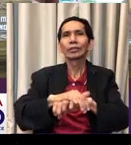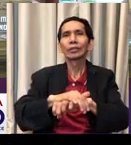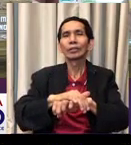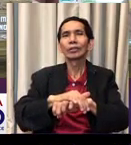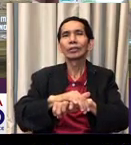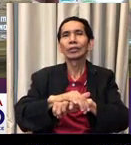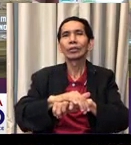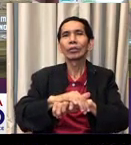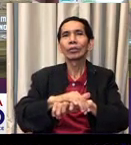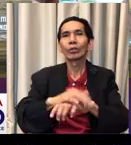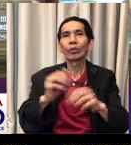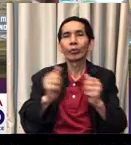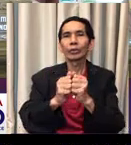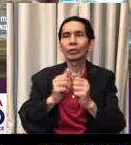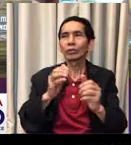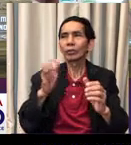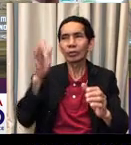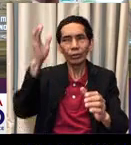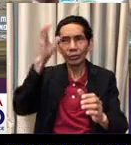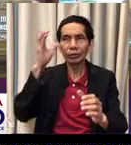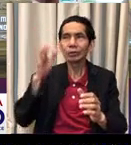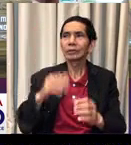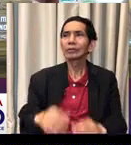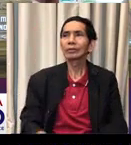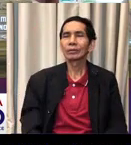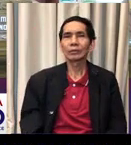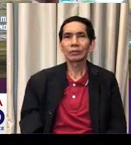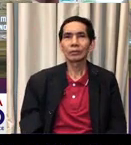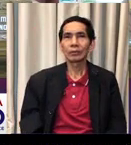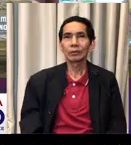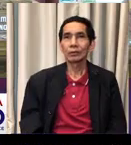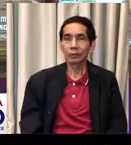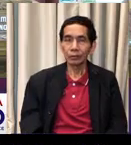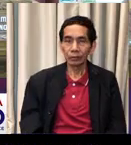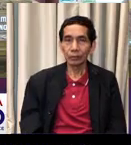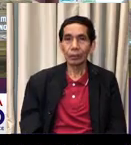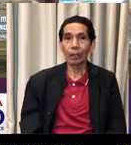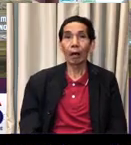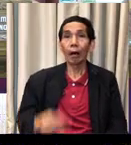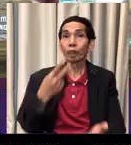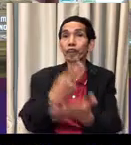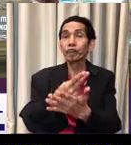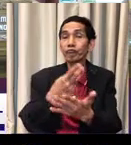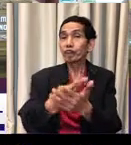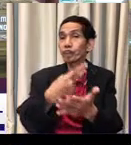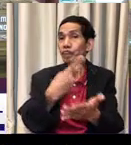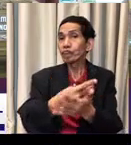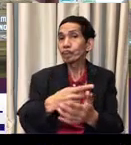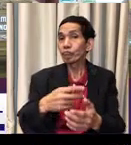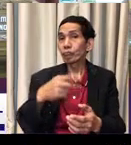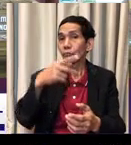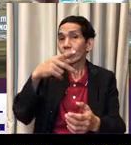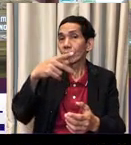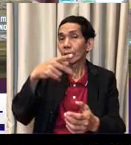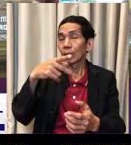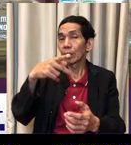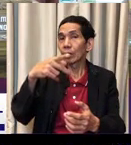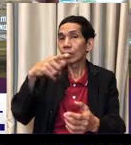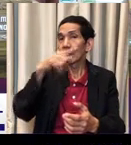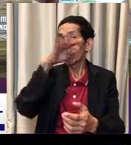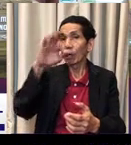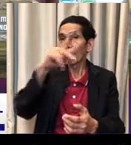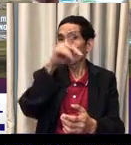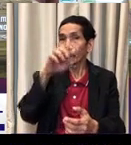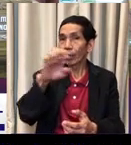With consideration? Ano tawag doon? Consideration. Ha? With consideration. Oh, price, o oh, in consideration. Oh, with consideration.